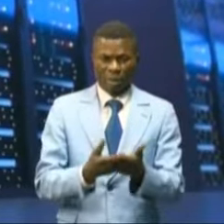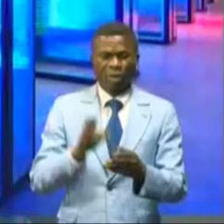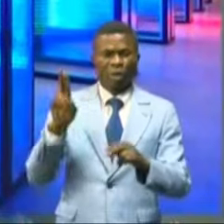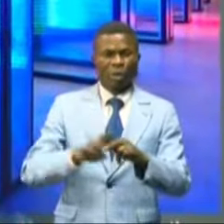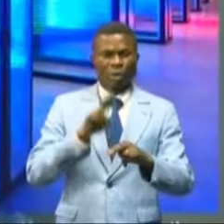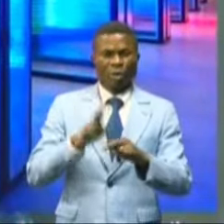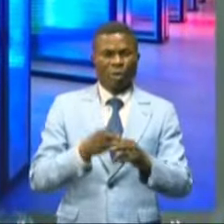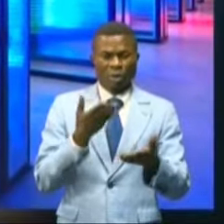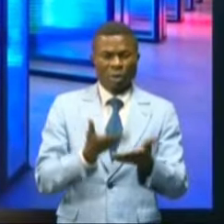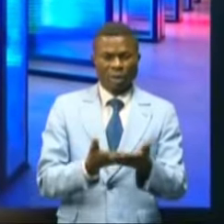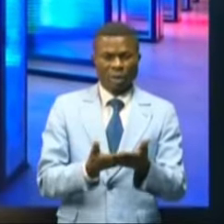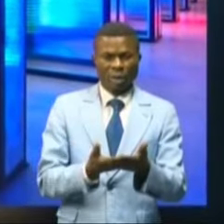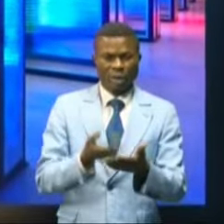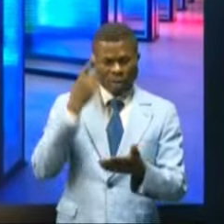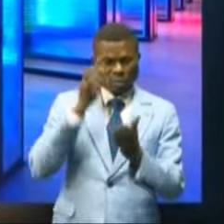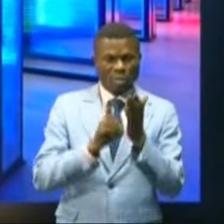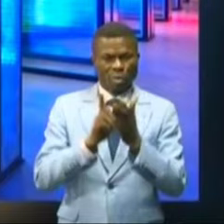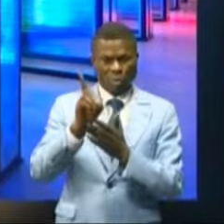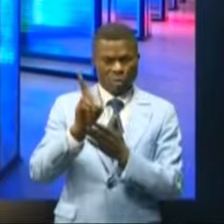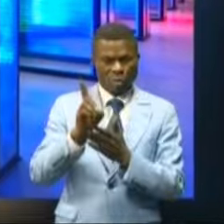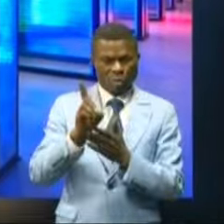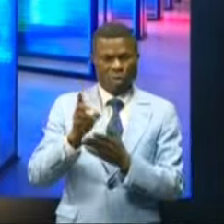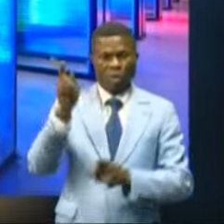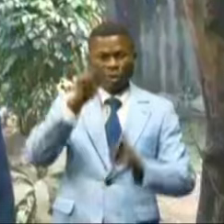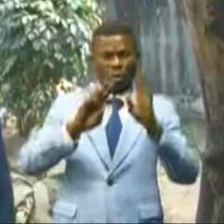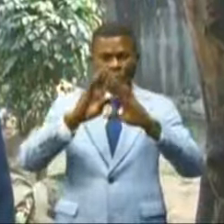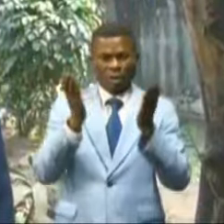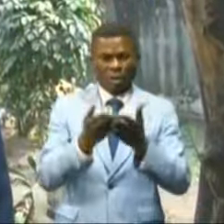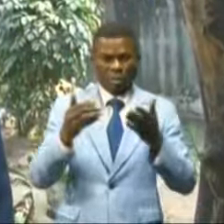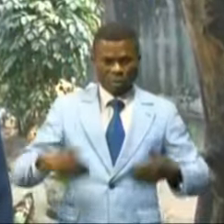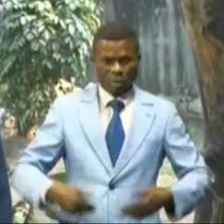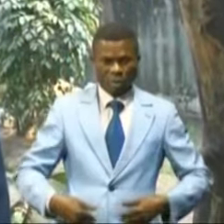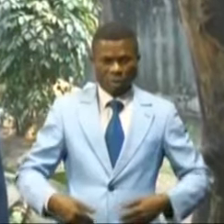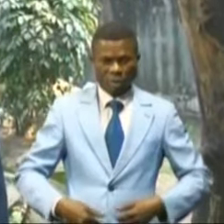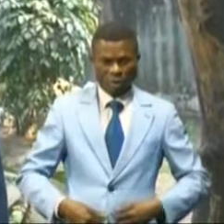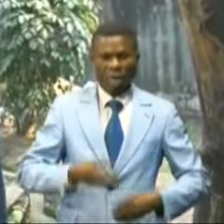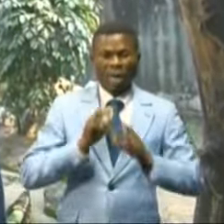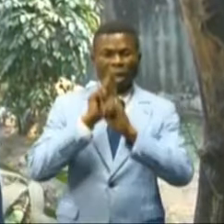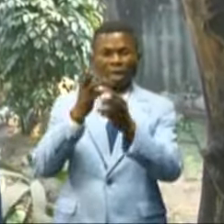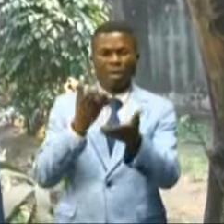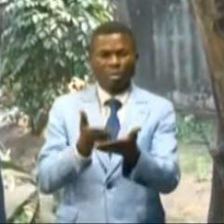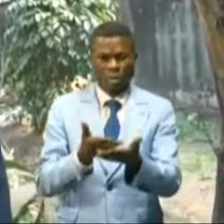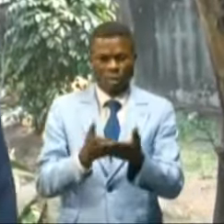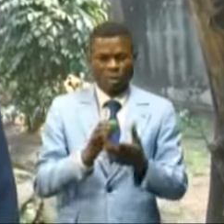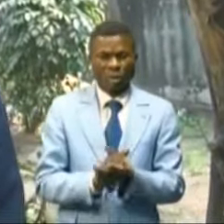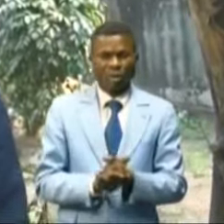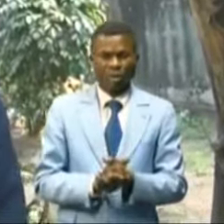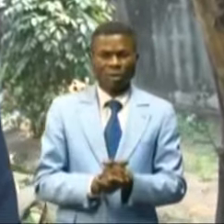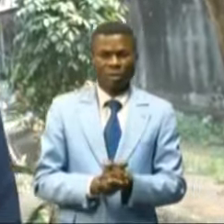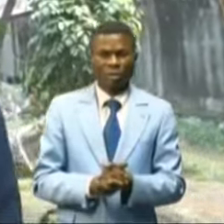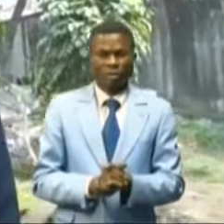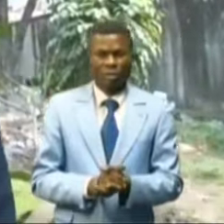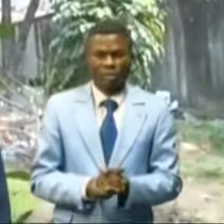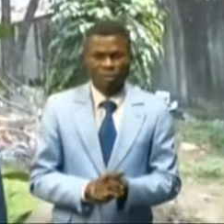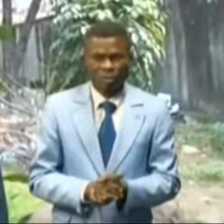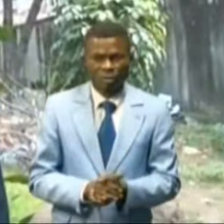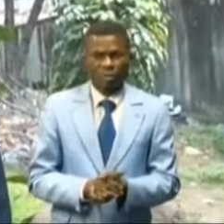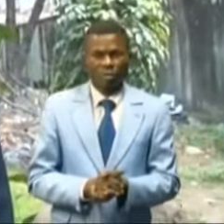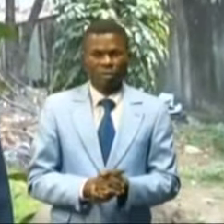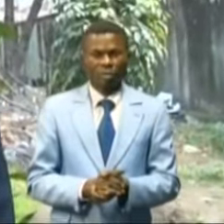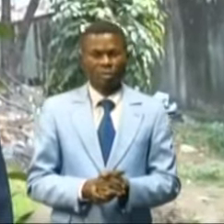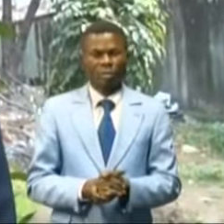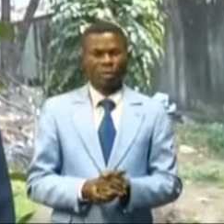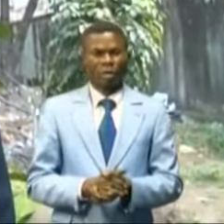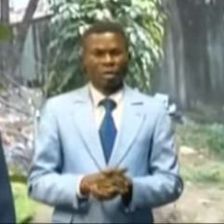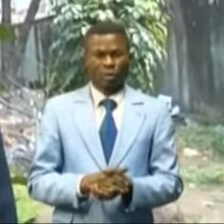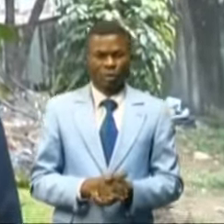utilisation conduit-elle au développement? La population juvénile répond elle-même. Aujourd'hui, le numérique touche cet aspect beaucoup